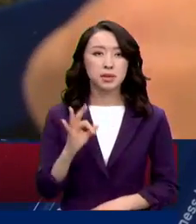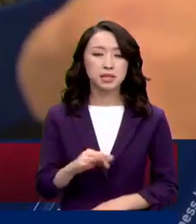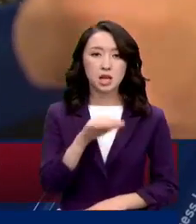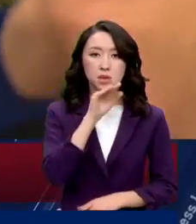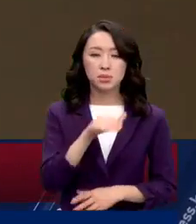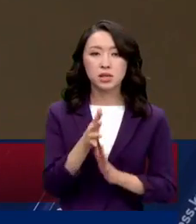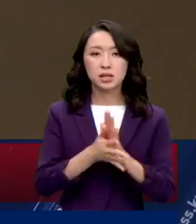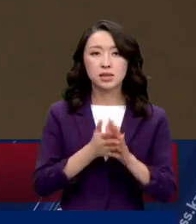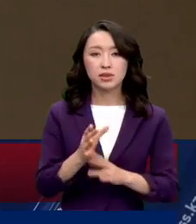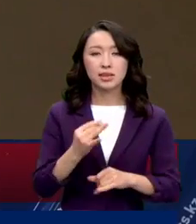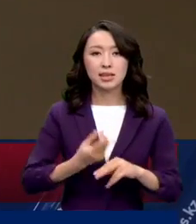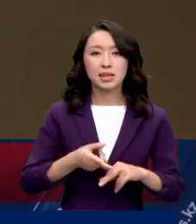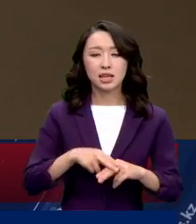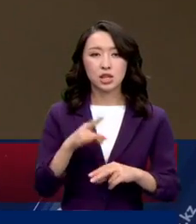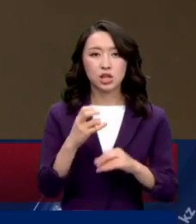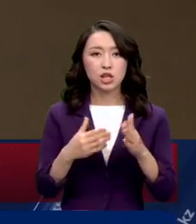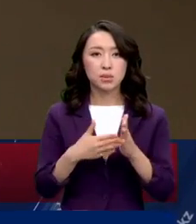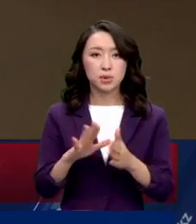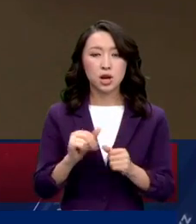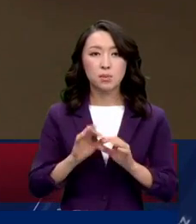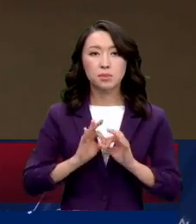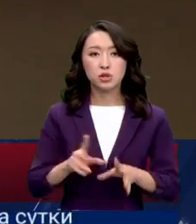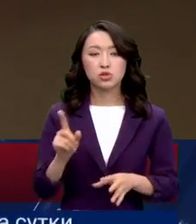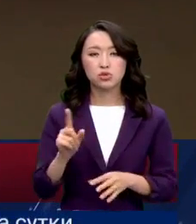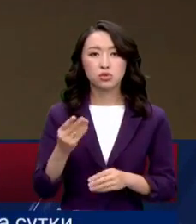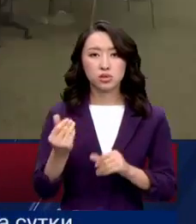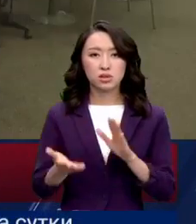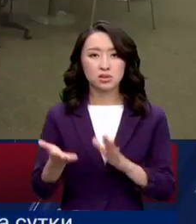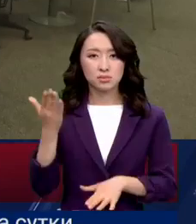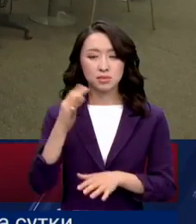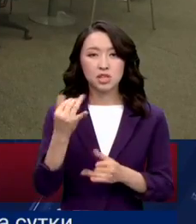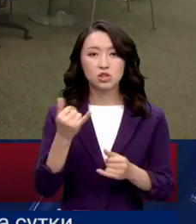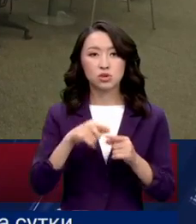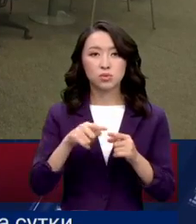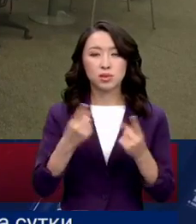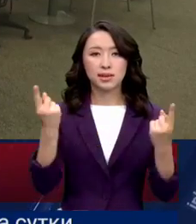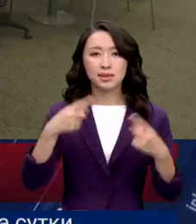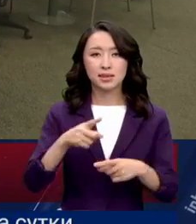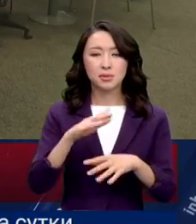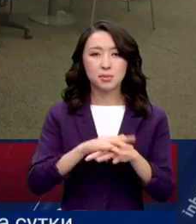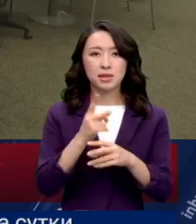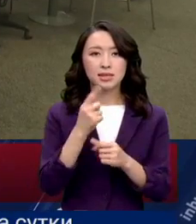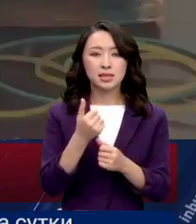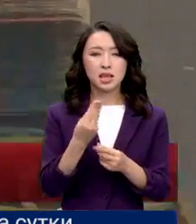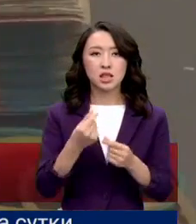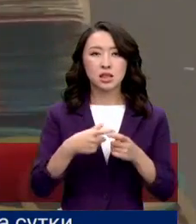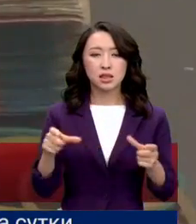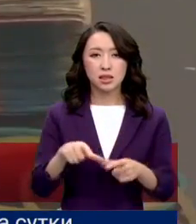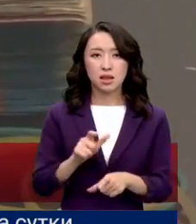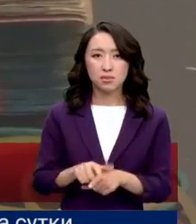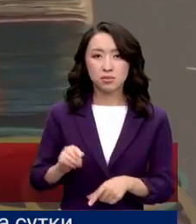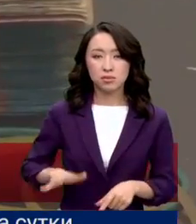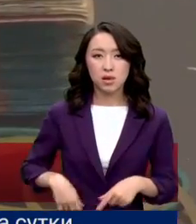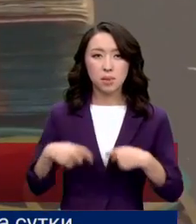Эксперты говорят, что и это не предел. А причина этому – инфляция и предстоящий кризис. Банки запаслись наличными деньгами,